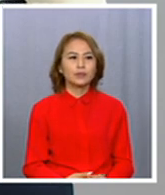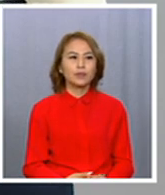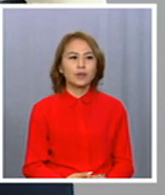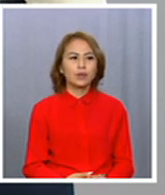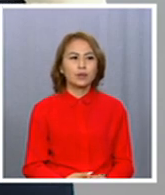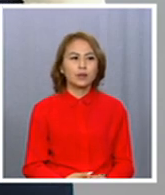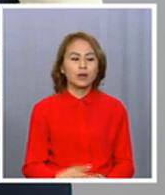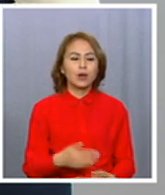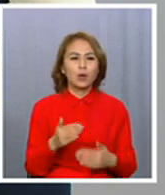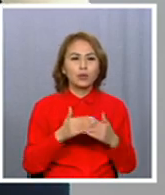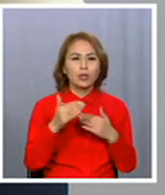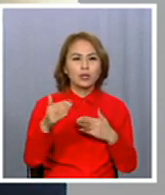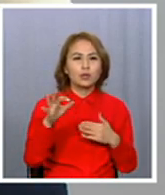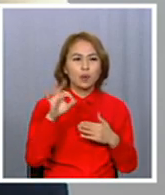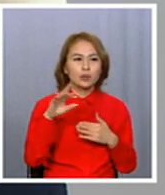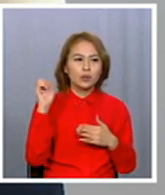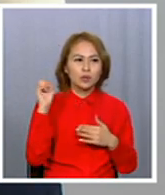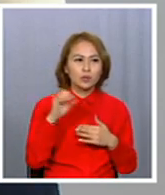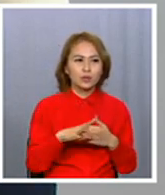Удаленность от Солнца,